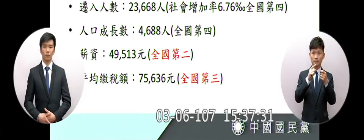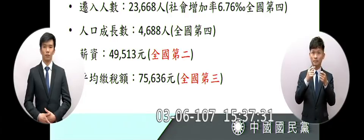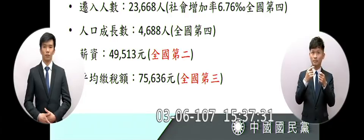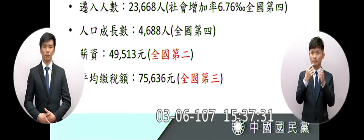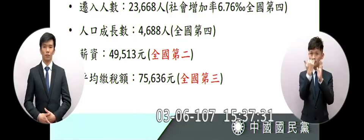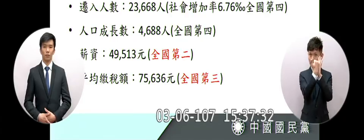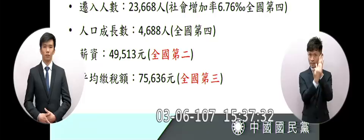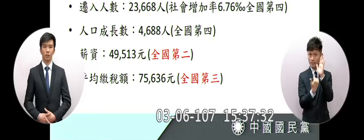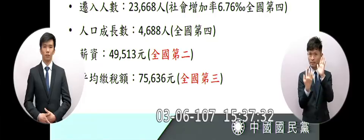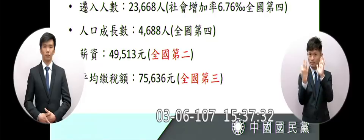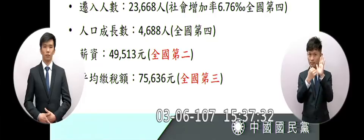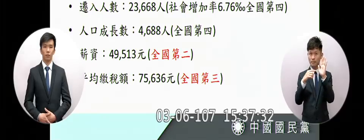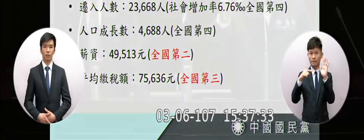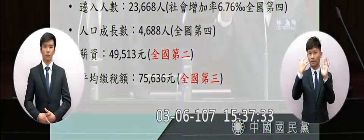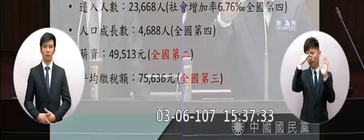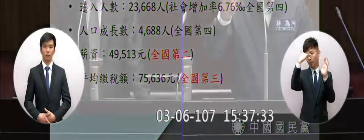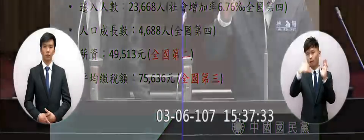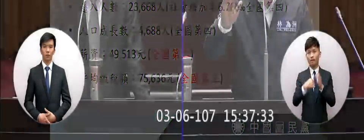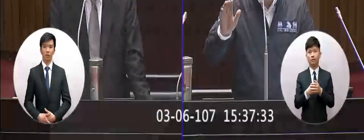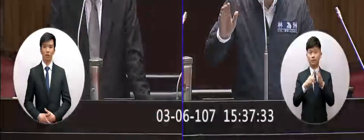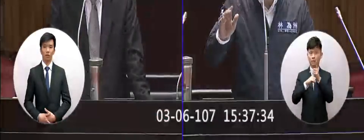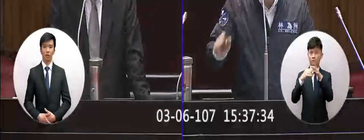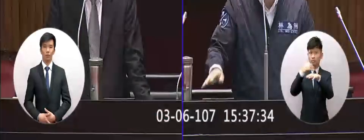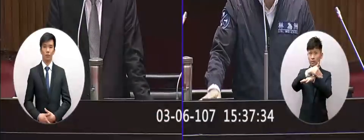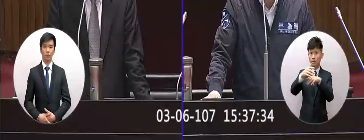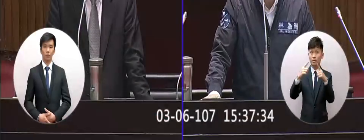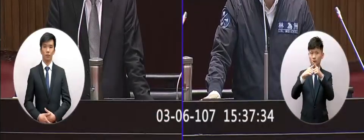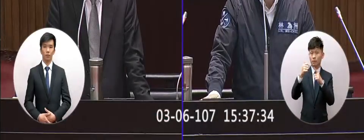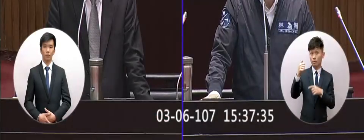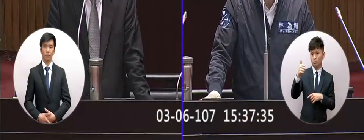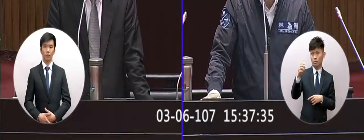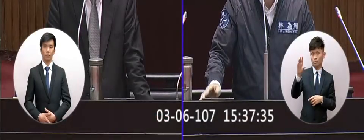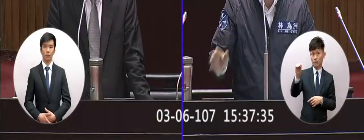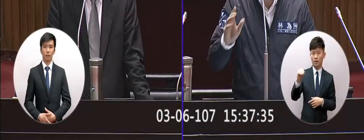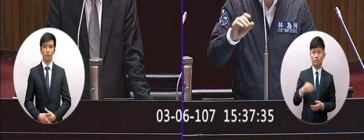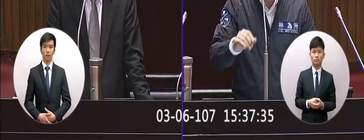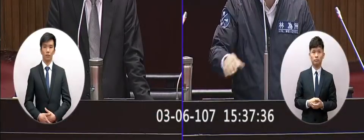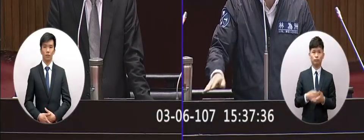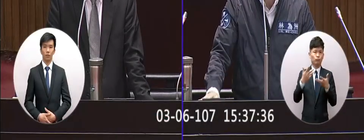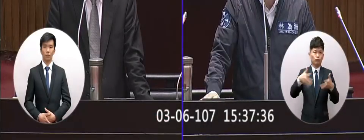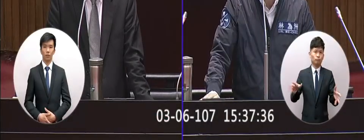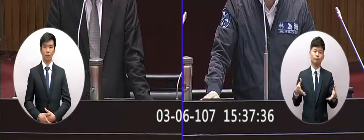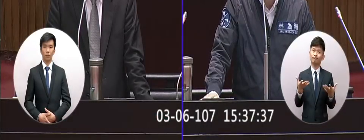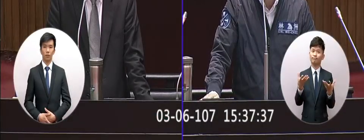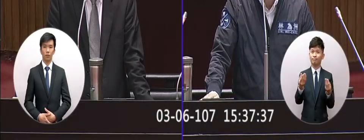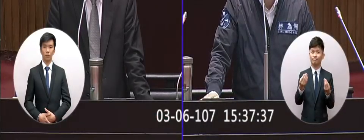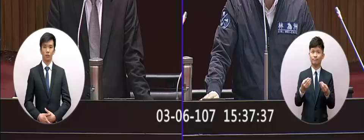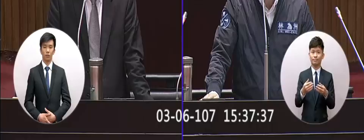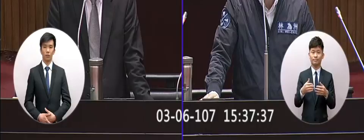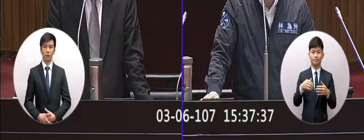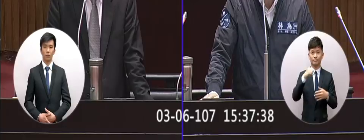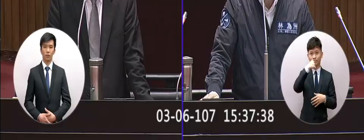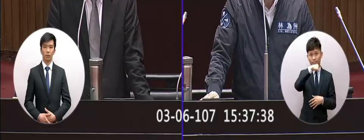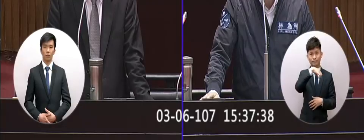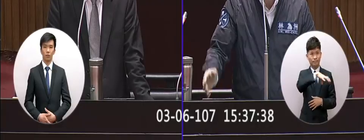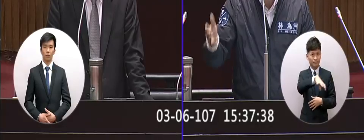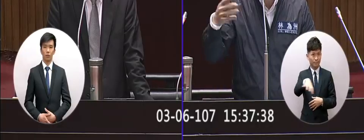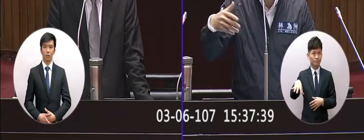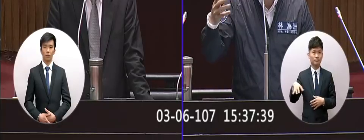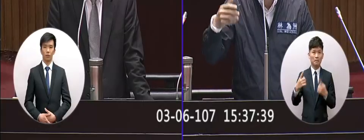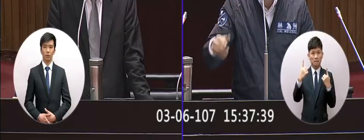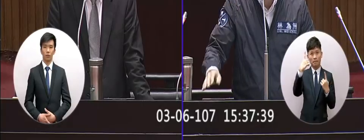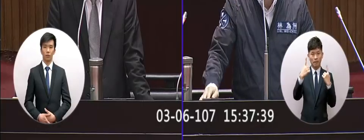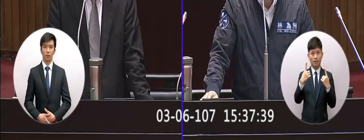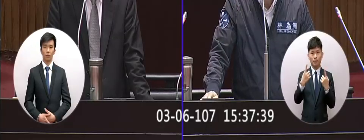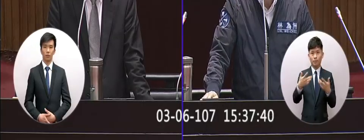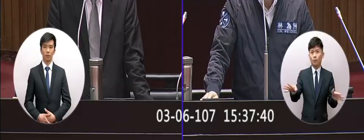是大家没有注意的，因为新竹县人口55万其实不算多了，在所有县市里面，但是它